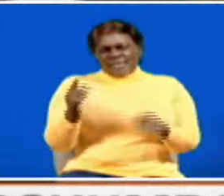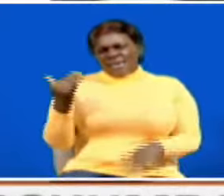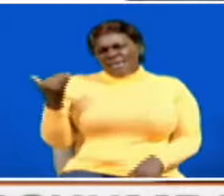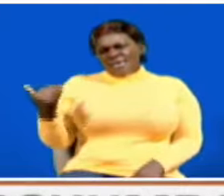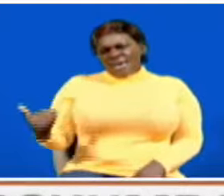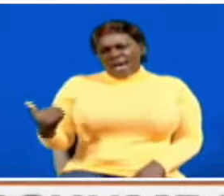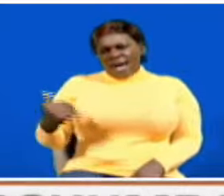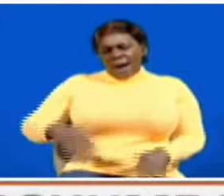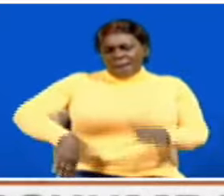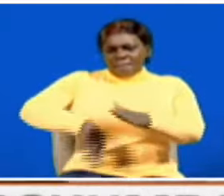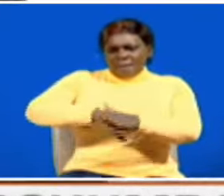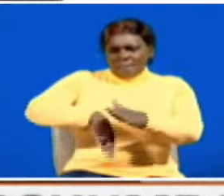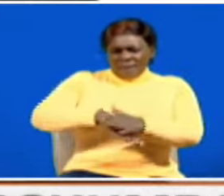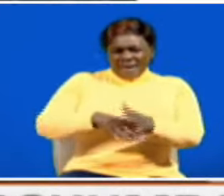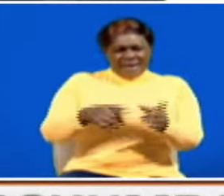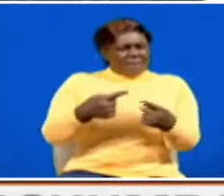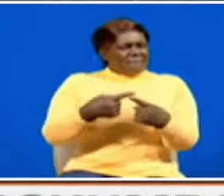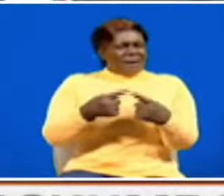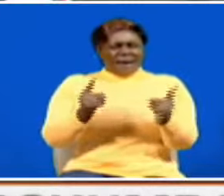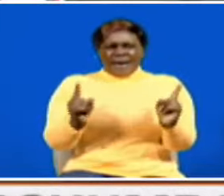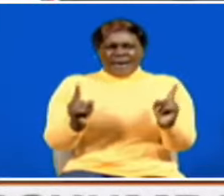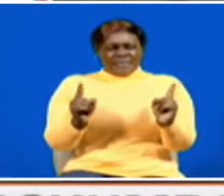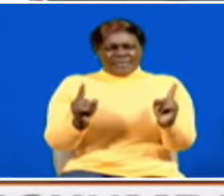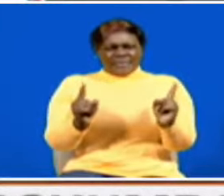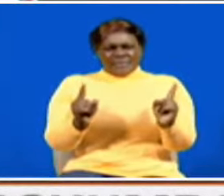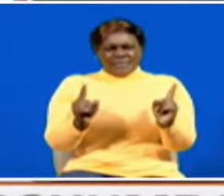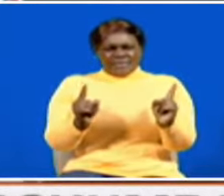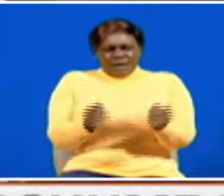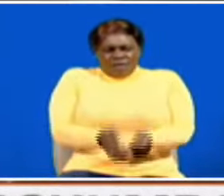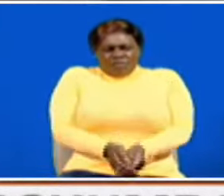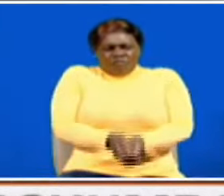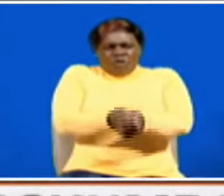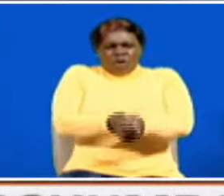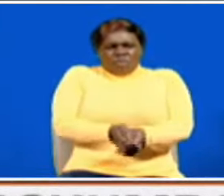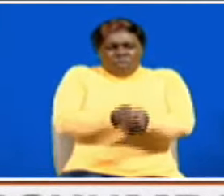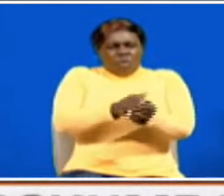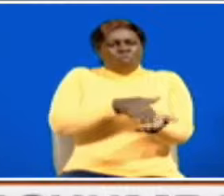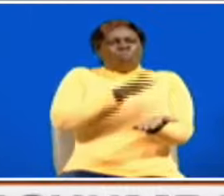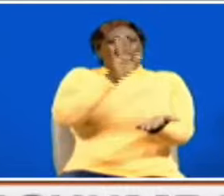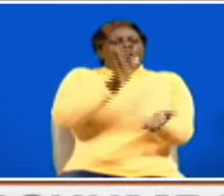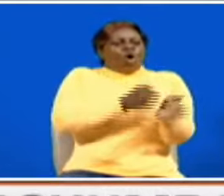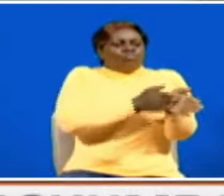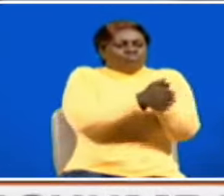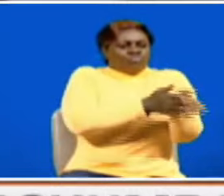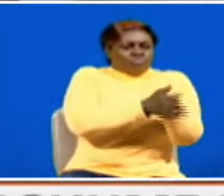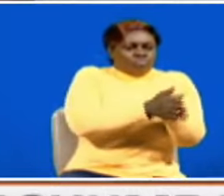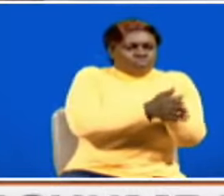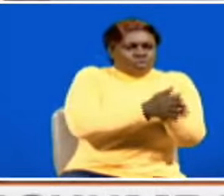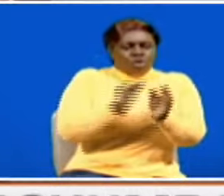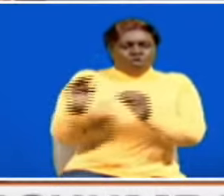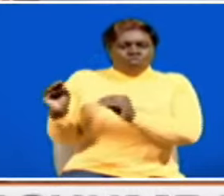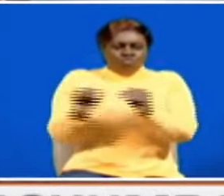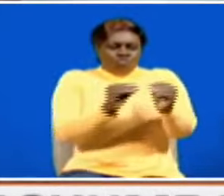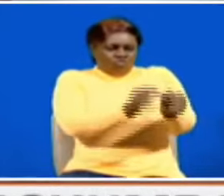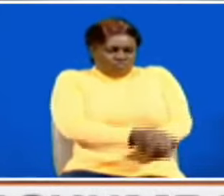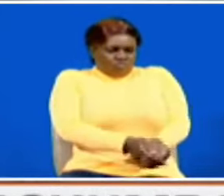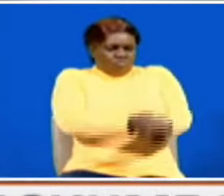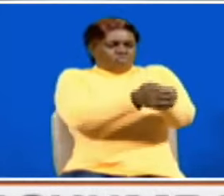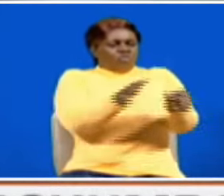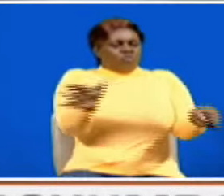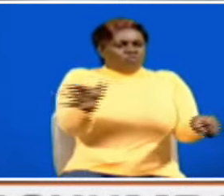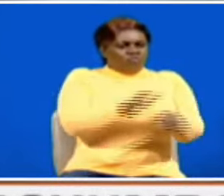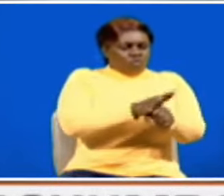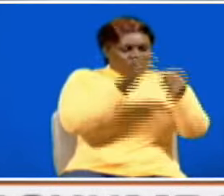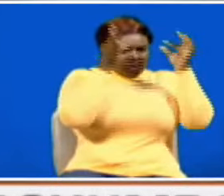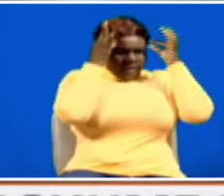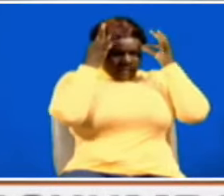wa kandanda. Hata hivyo, mapenzi ya voliboli yakamzidi, kisha baadaye kuhamia huko kabisa,